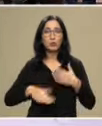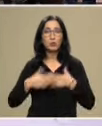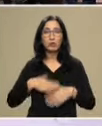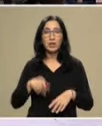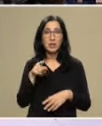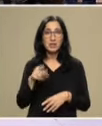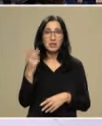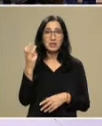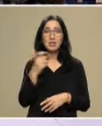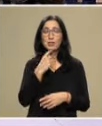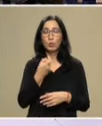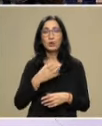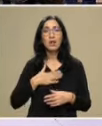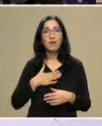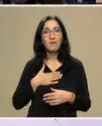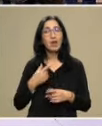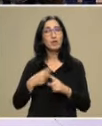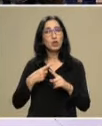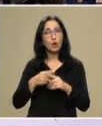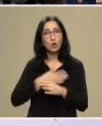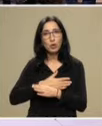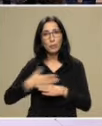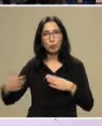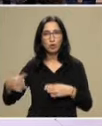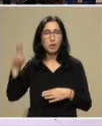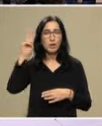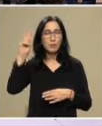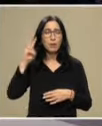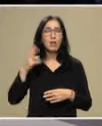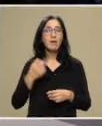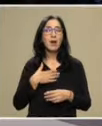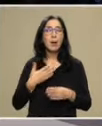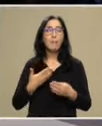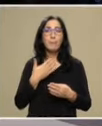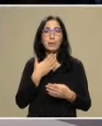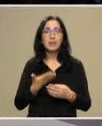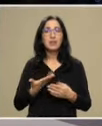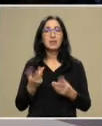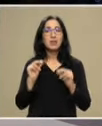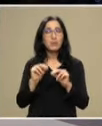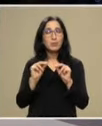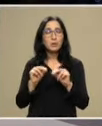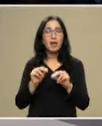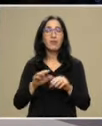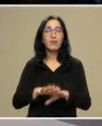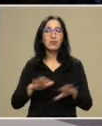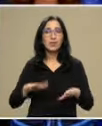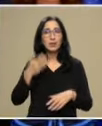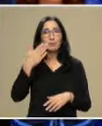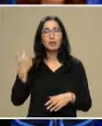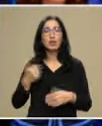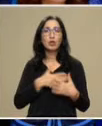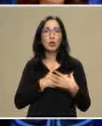тези 30 години и вярва, че хорът ще продължи да изпълнява мисията си да възпитава у децата и младежите любов към